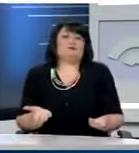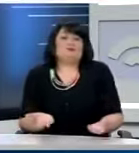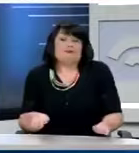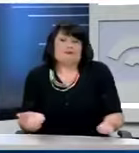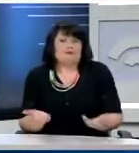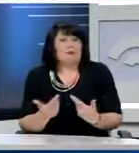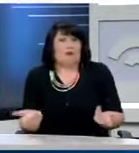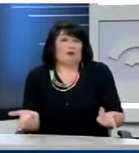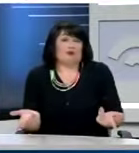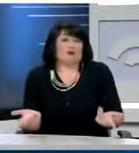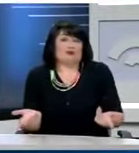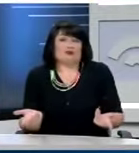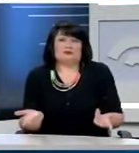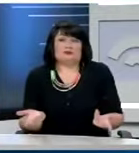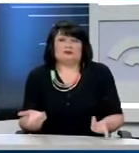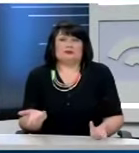Όμως,